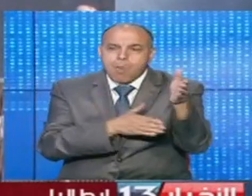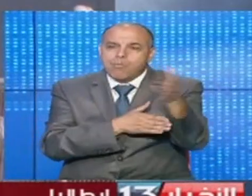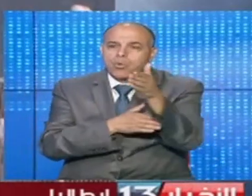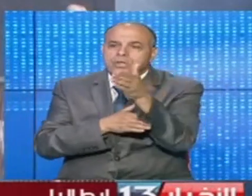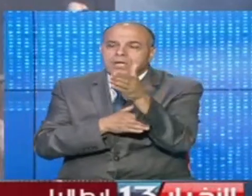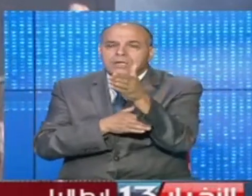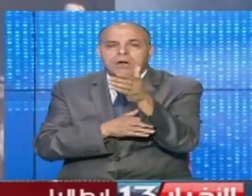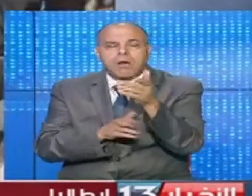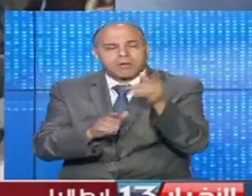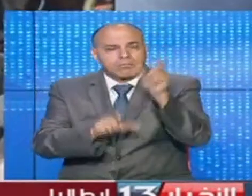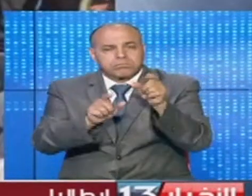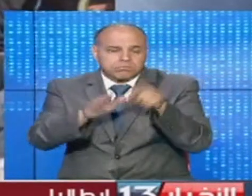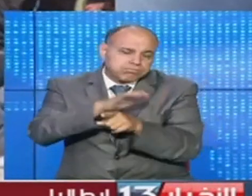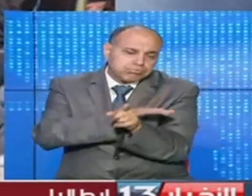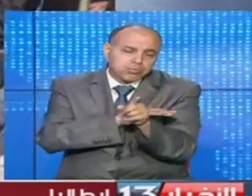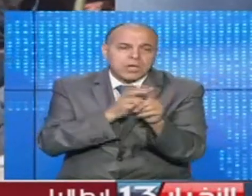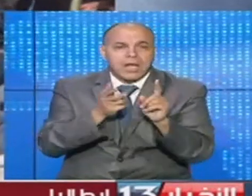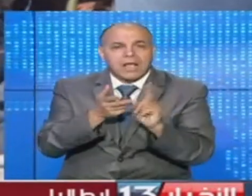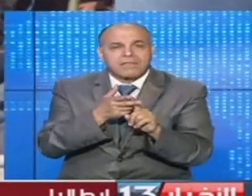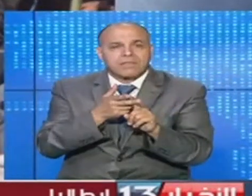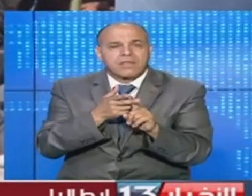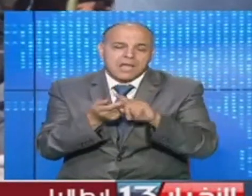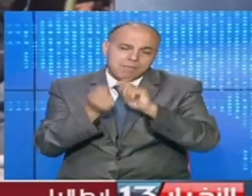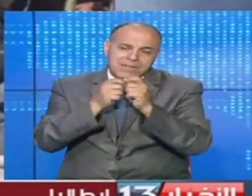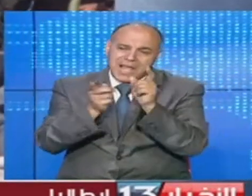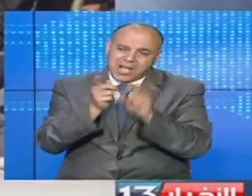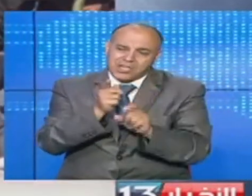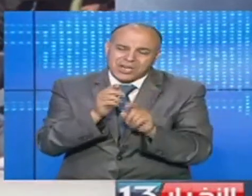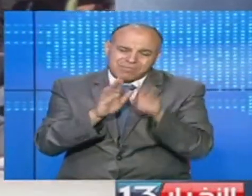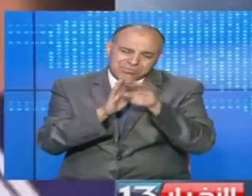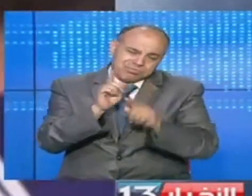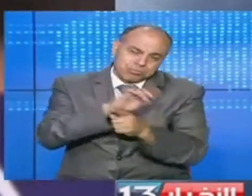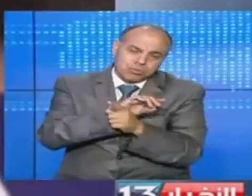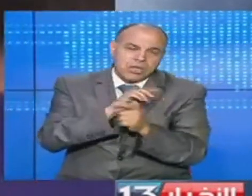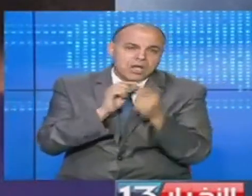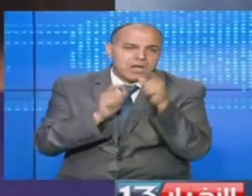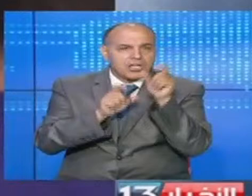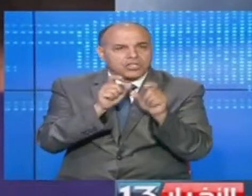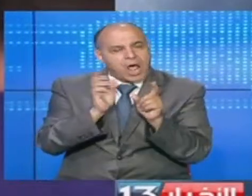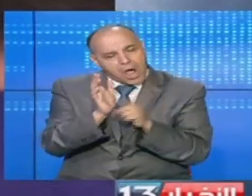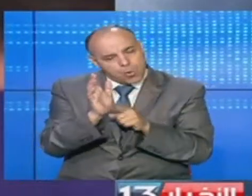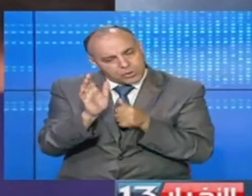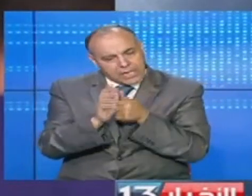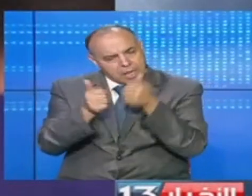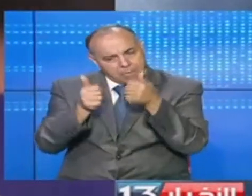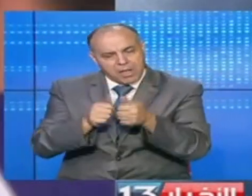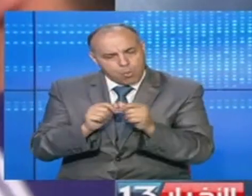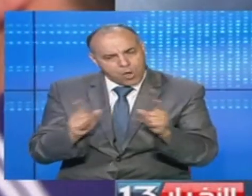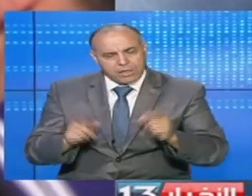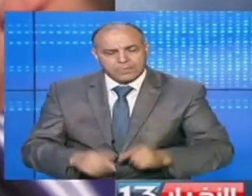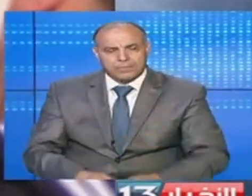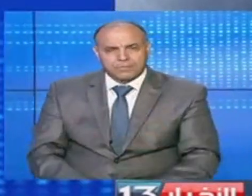التي يتدفق منها المهاجرون واستبدال الهجره غير النظاميه بالهجره الشرعيه